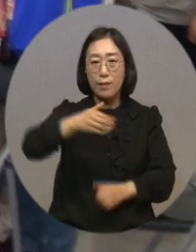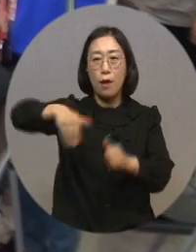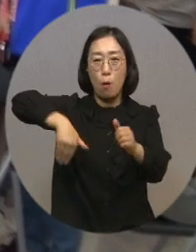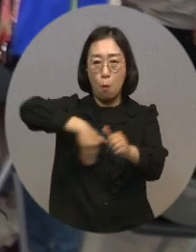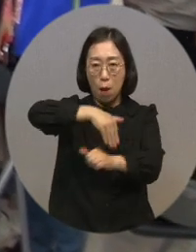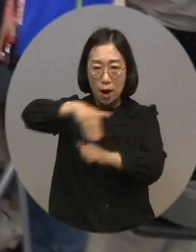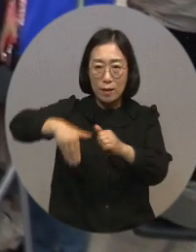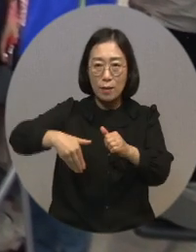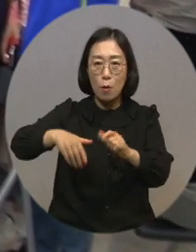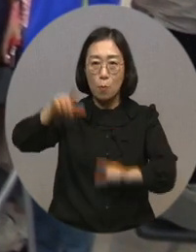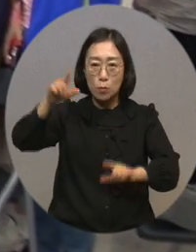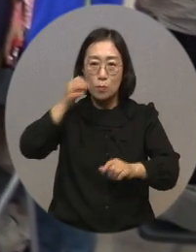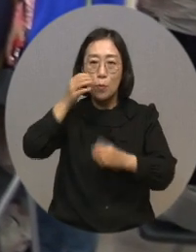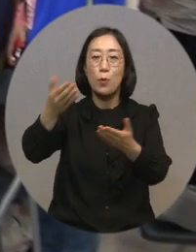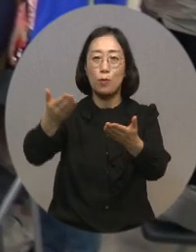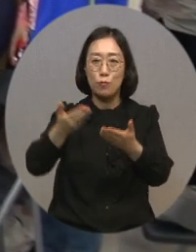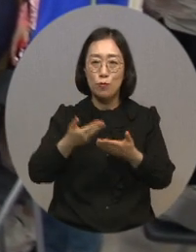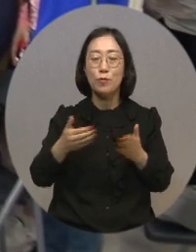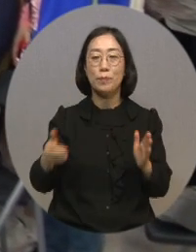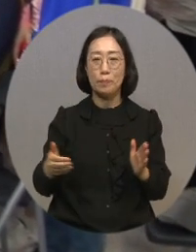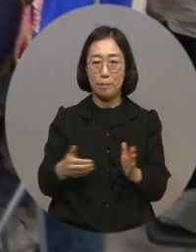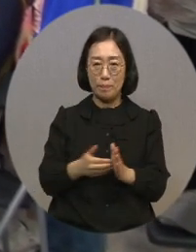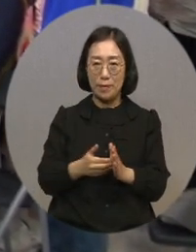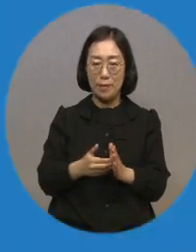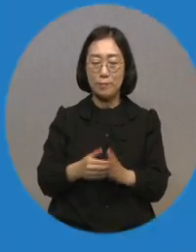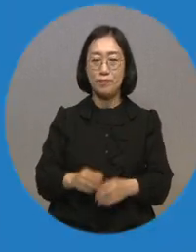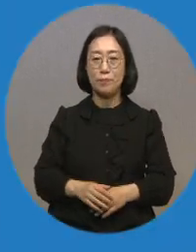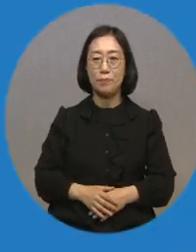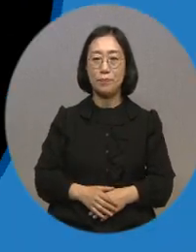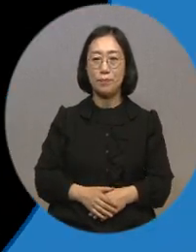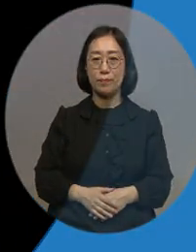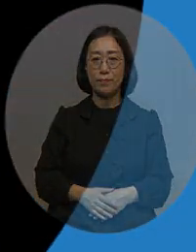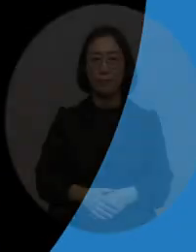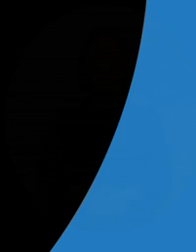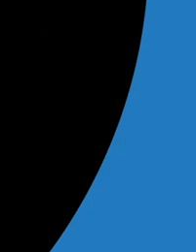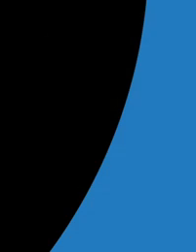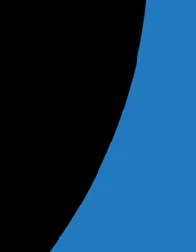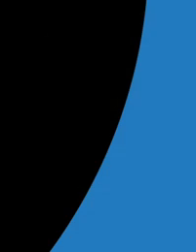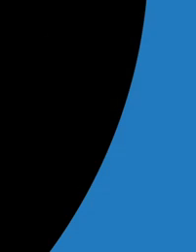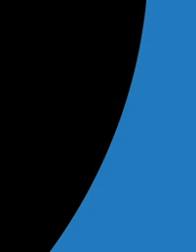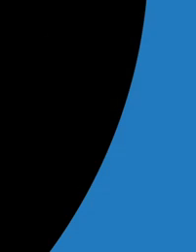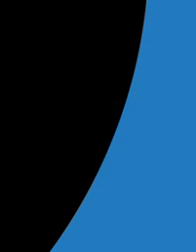환경의 발자국입니다. 복지TV 경기방송 정우선입니다.